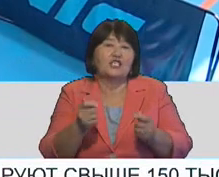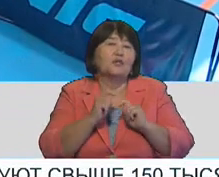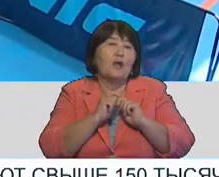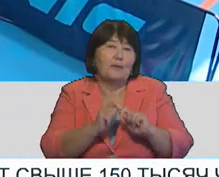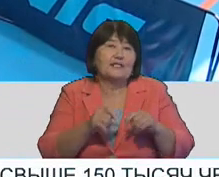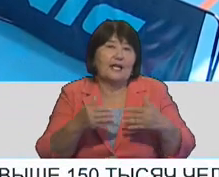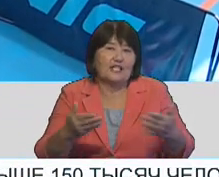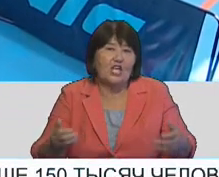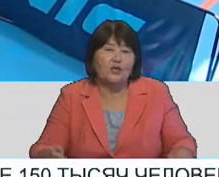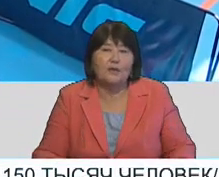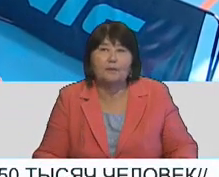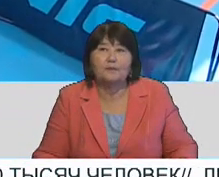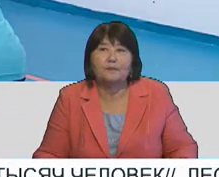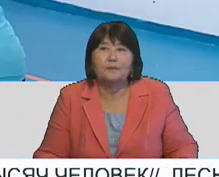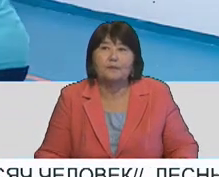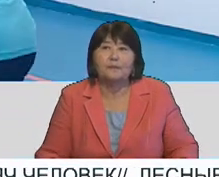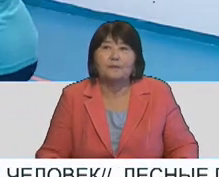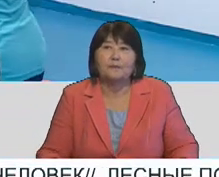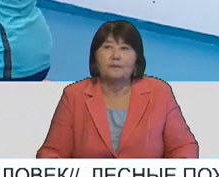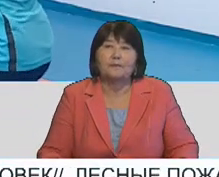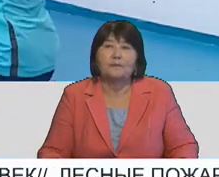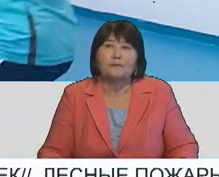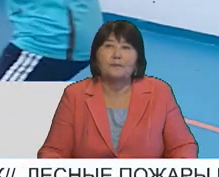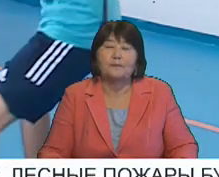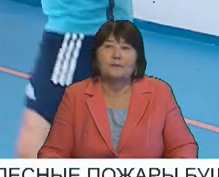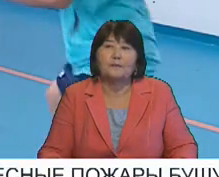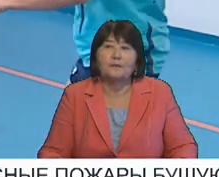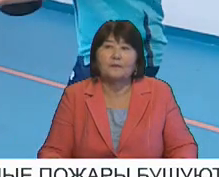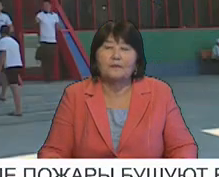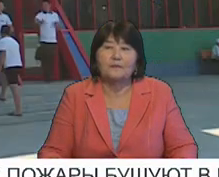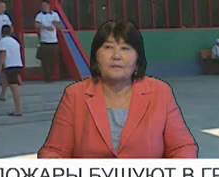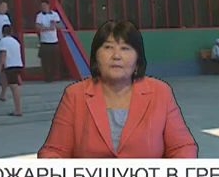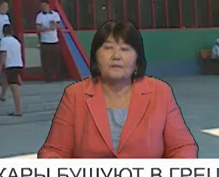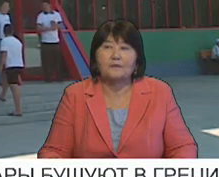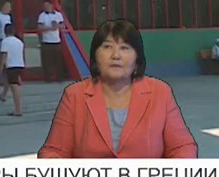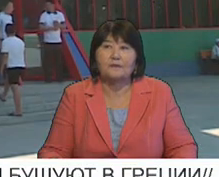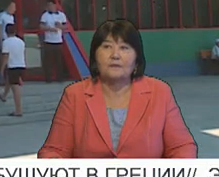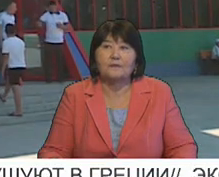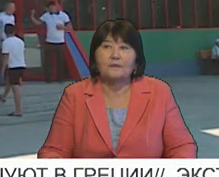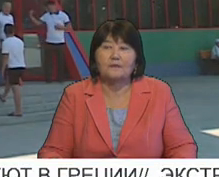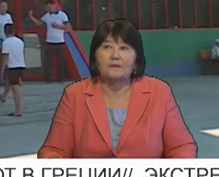вознаграждения. Галымжан Жымназар, Козы Курпеш, Жасыралы, Шыңгыс Абаев, Еркебулан Шаукенбаев, телеканал Кызылорда.